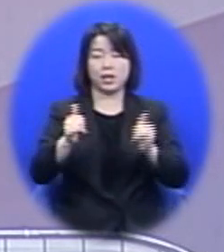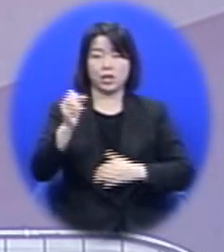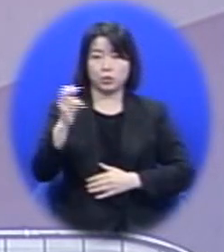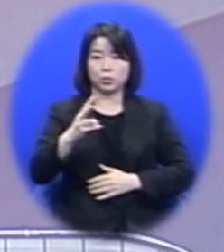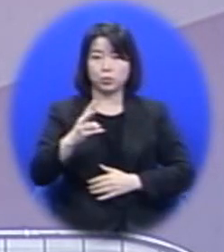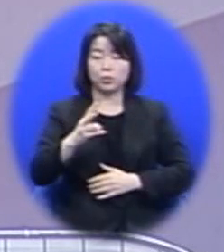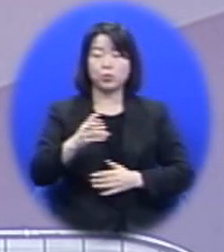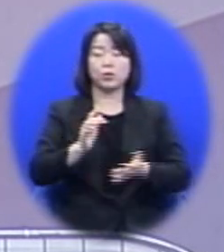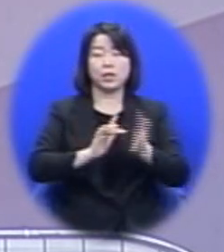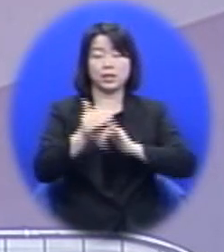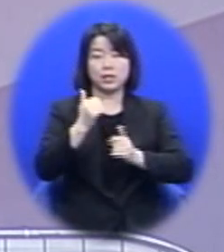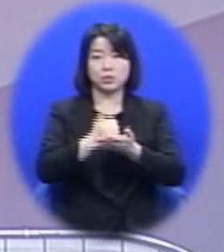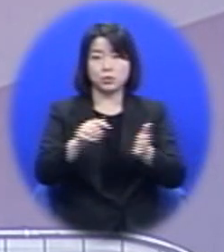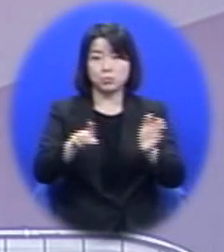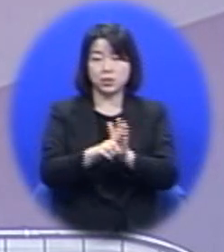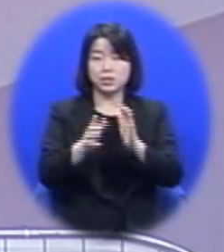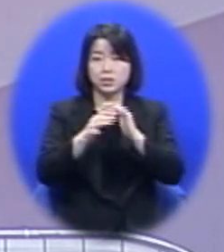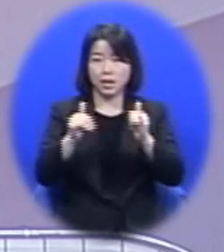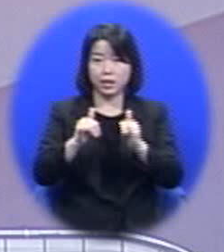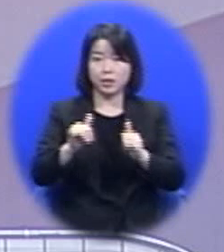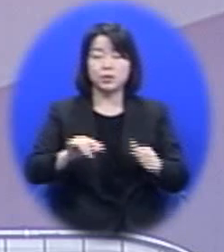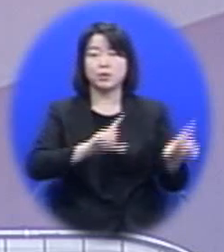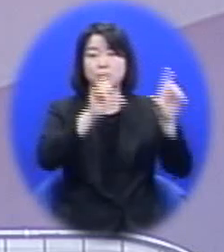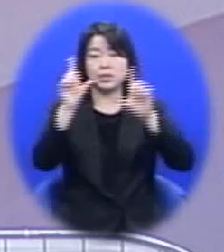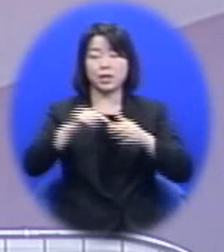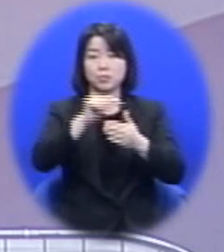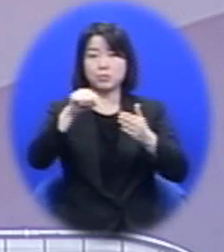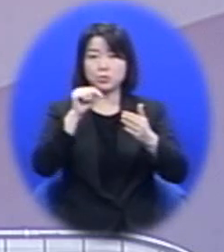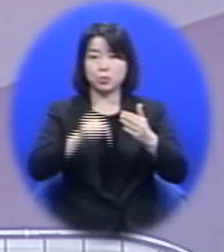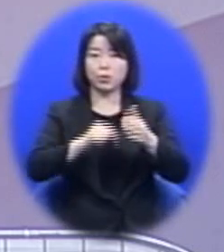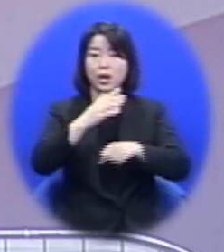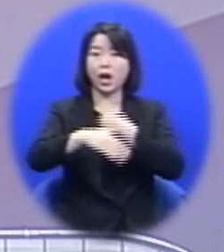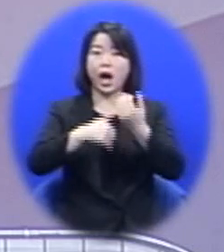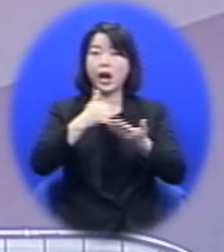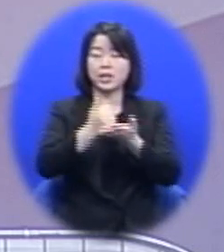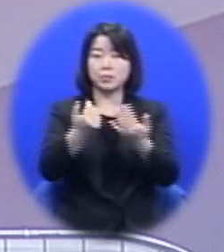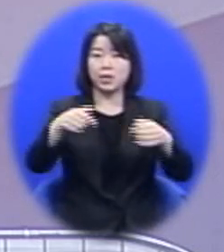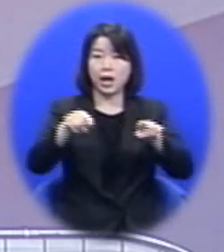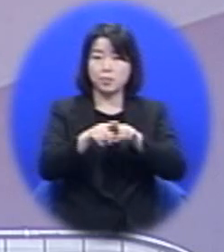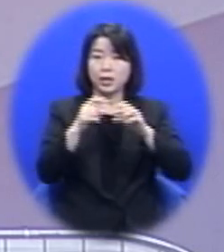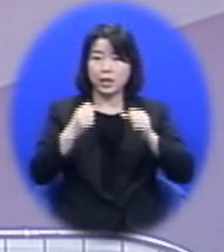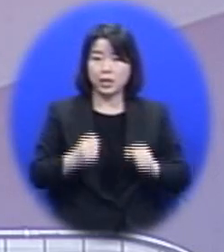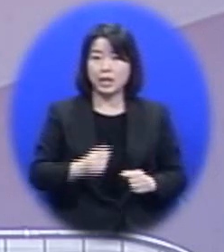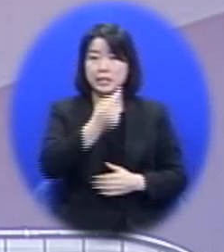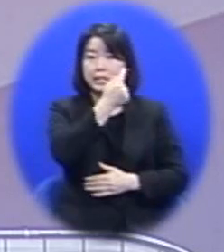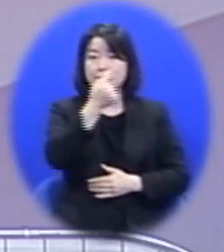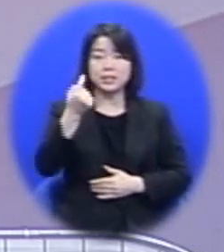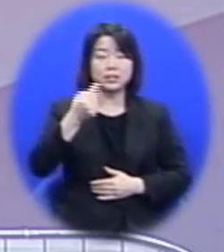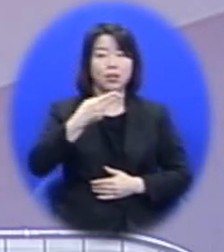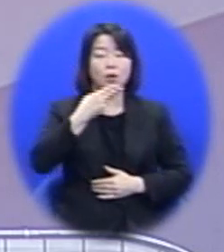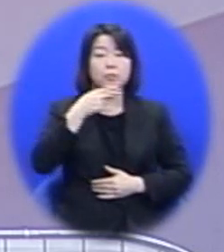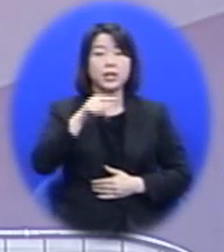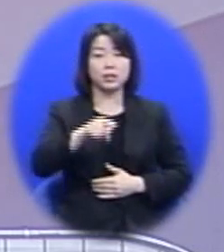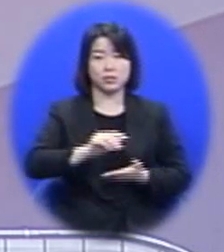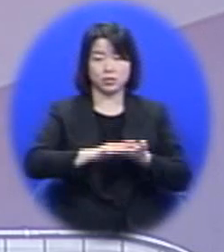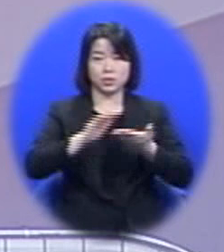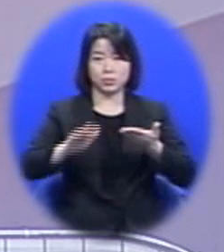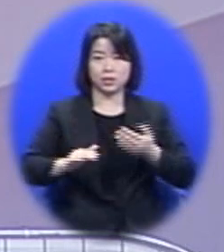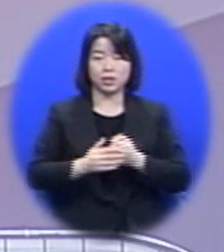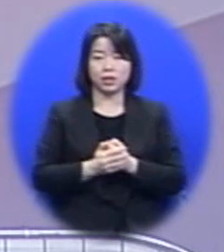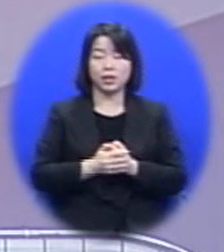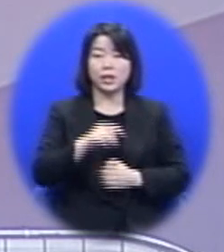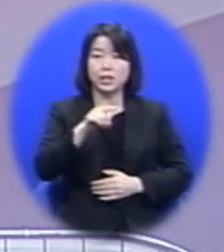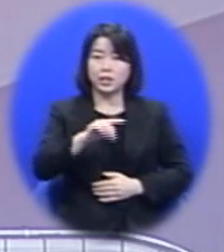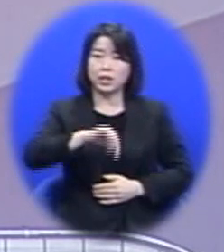믿은 자의 삶 속에 하나님이 함께 하시는 증거가 없다는 것입니다. 여러분, 이게 우리